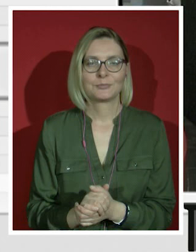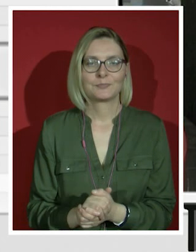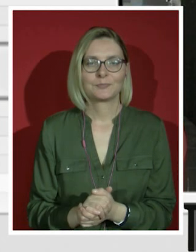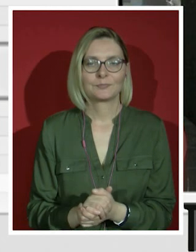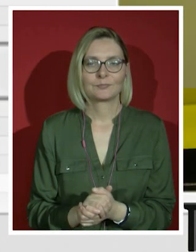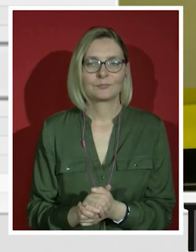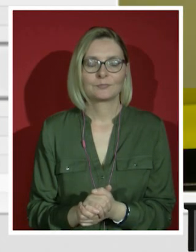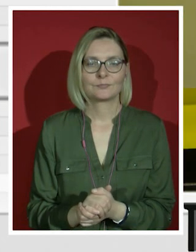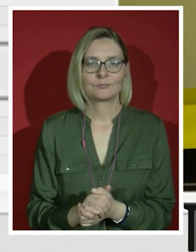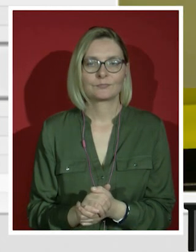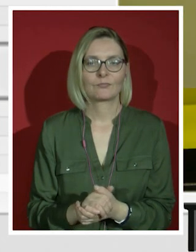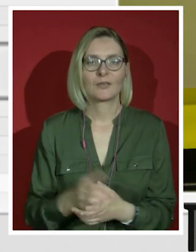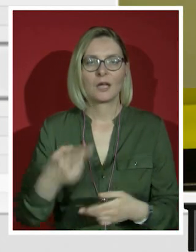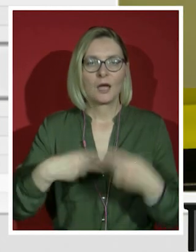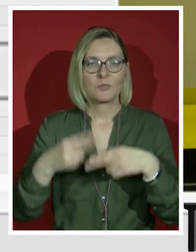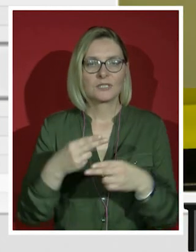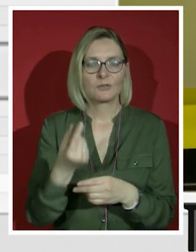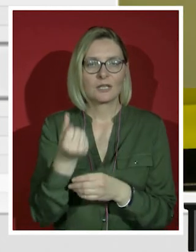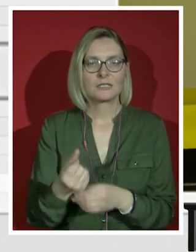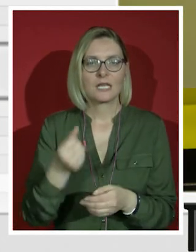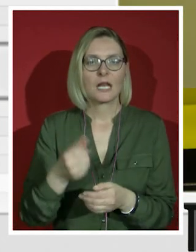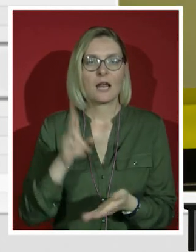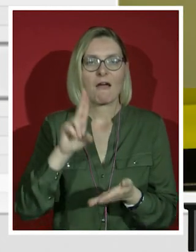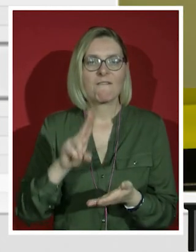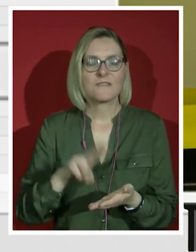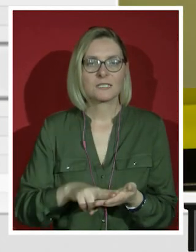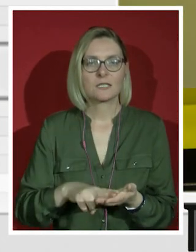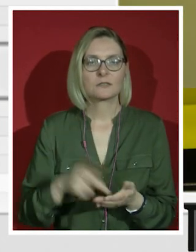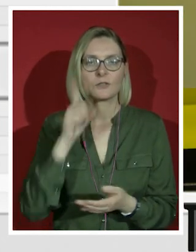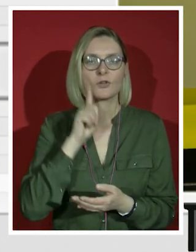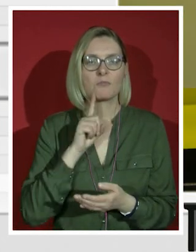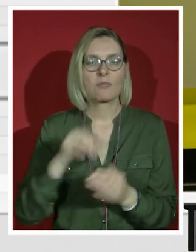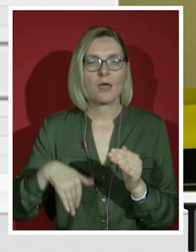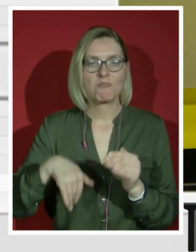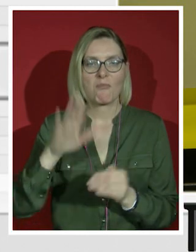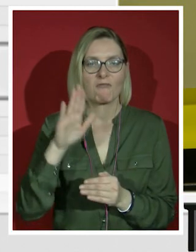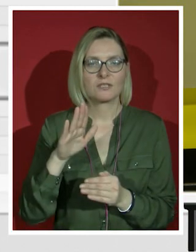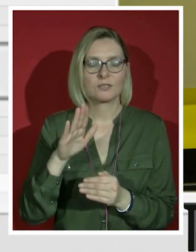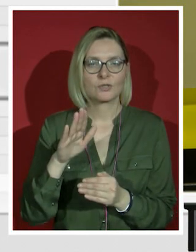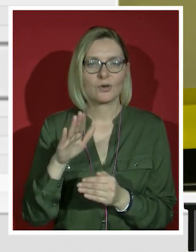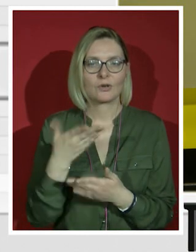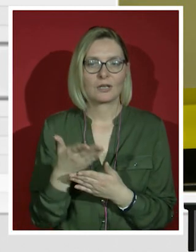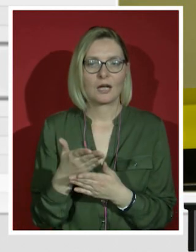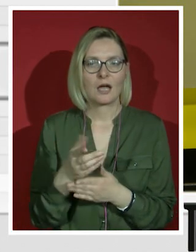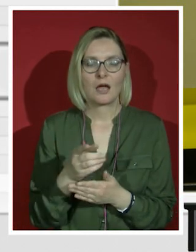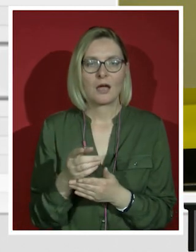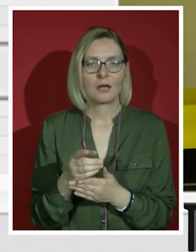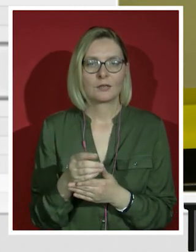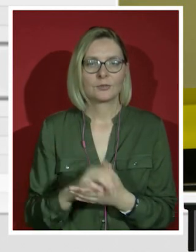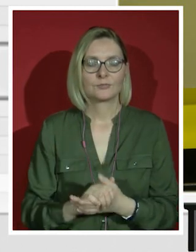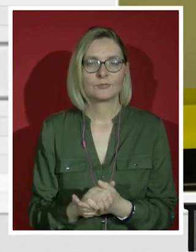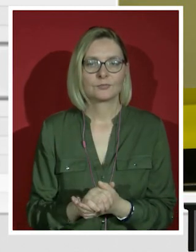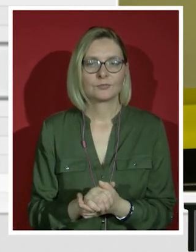значи, за 200... може да сме начисто. Производната цена на правиот мед е многу повисока од тие 200 денари, така да нема логика некој да продава под производна